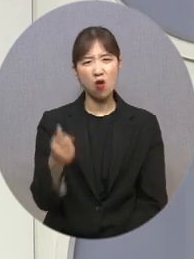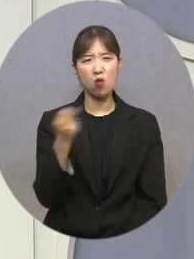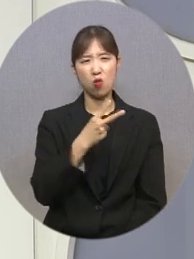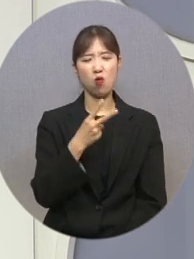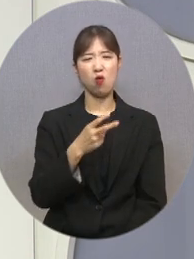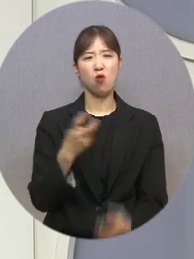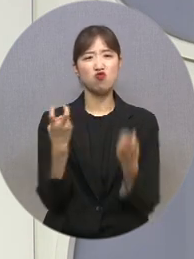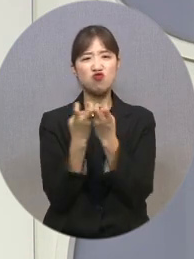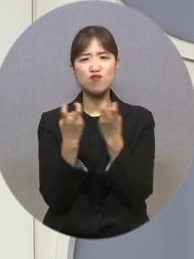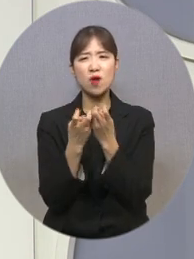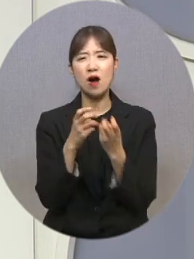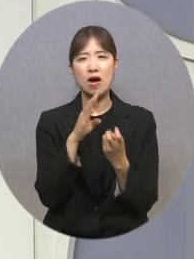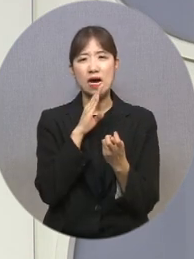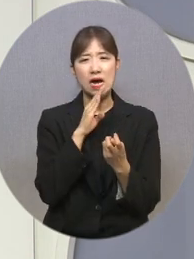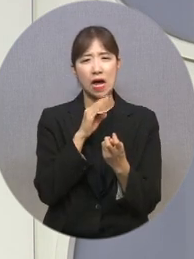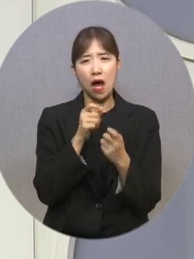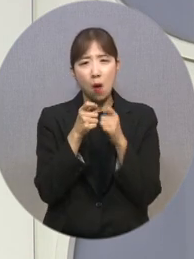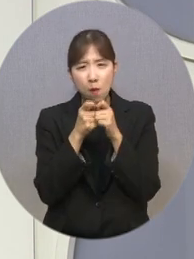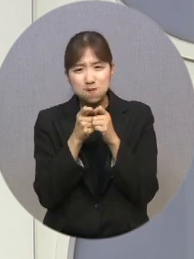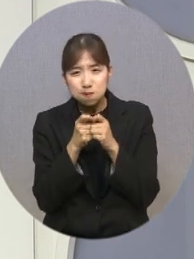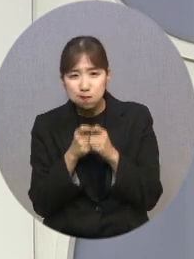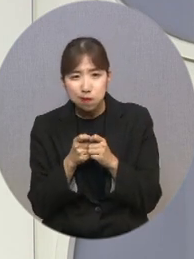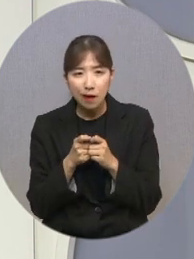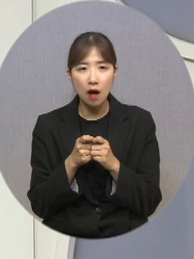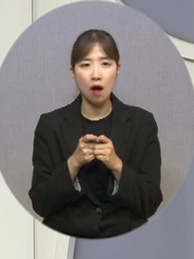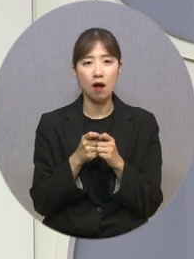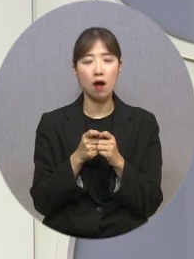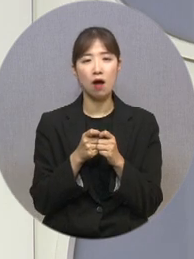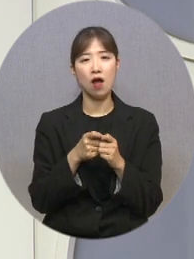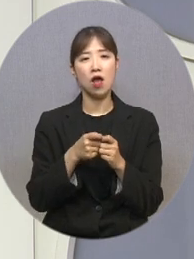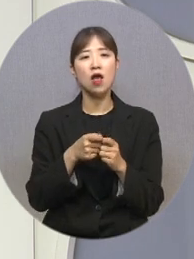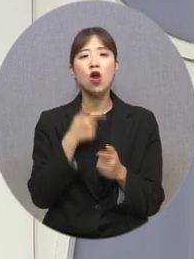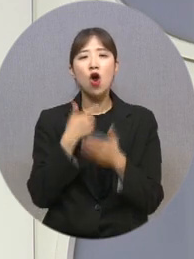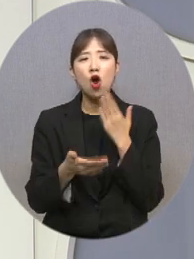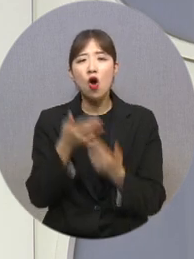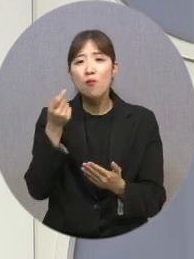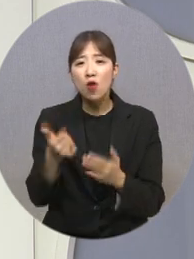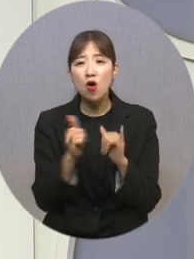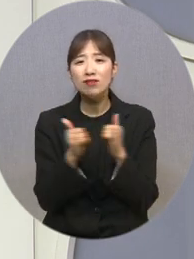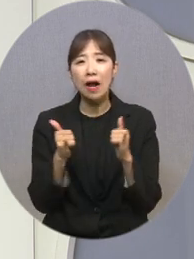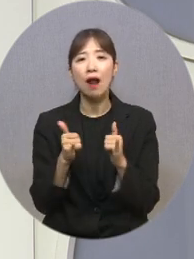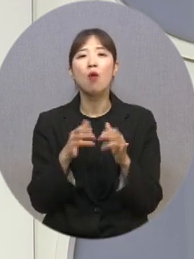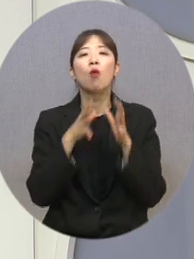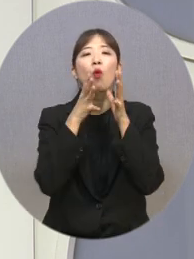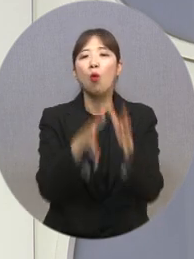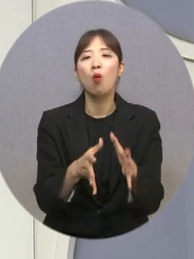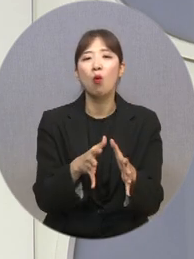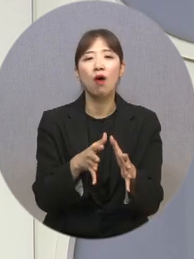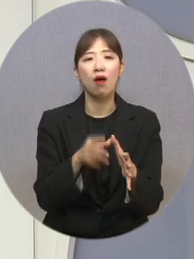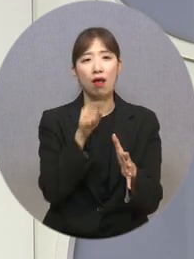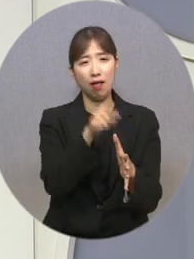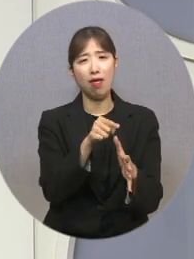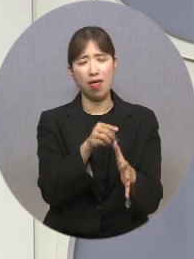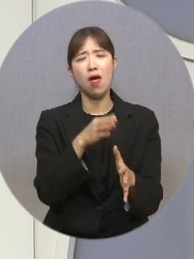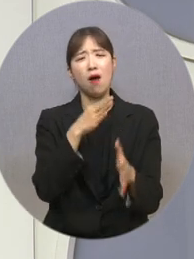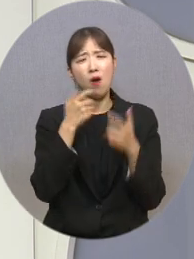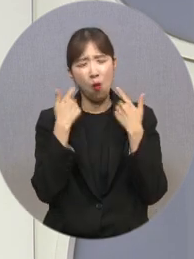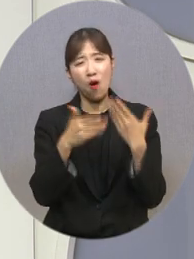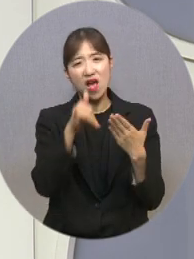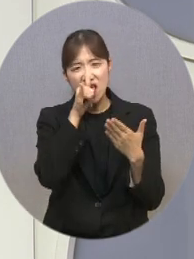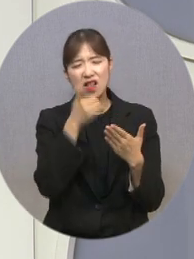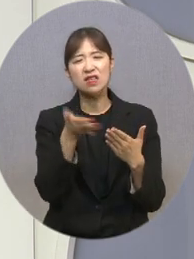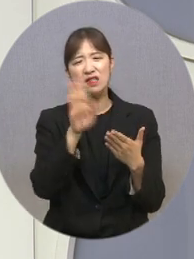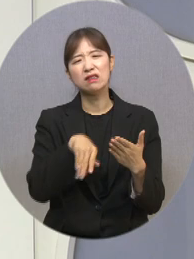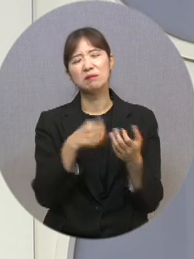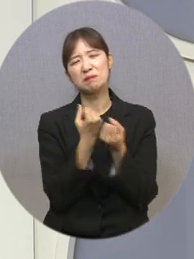아주 아주 이제 정교해가지고 보통 수사 경험이 적은 검사들은 속아서 사실은 혐의가 인정되는데